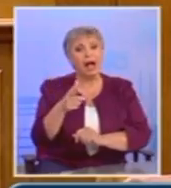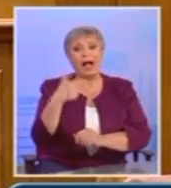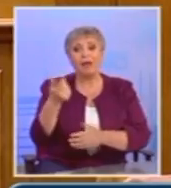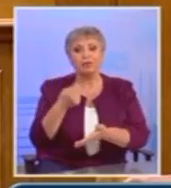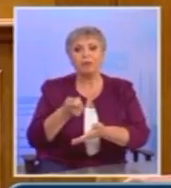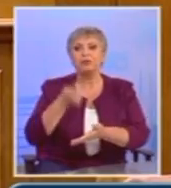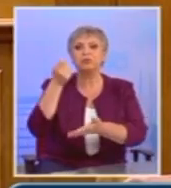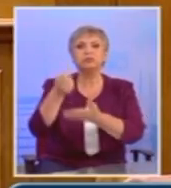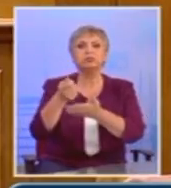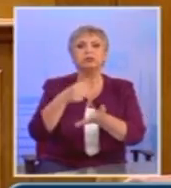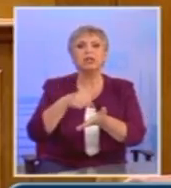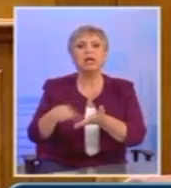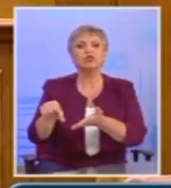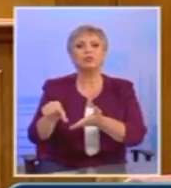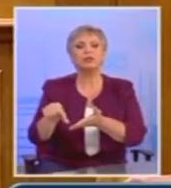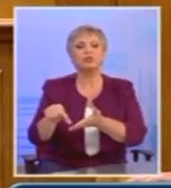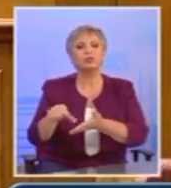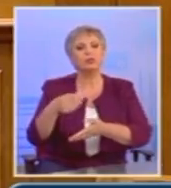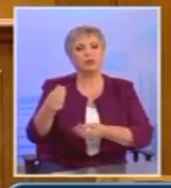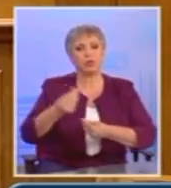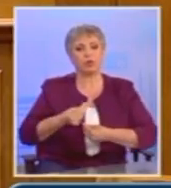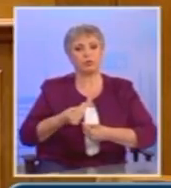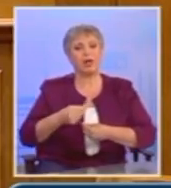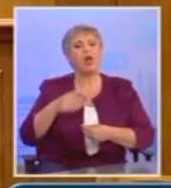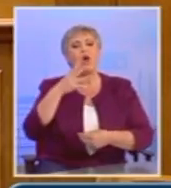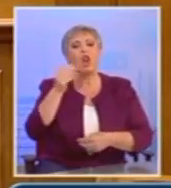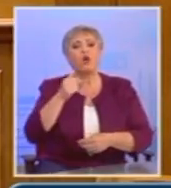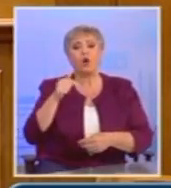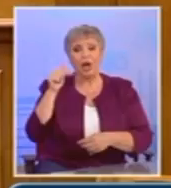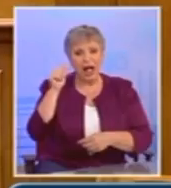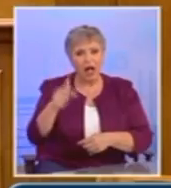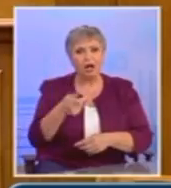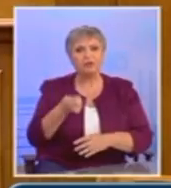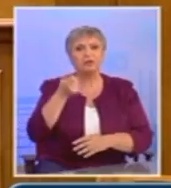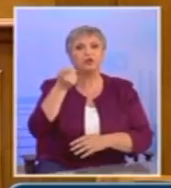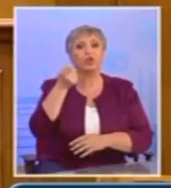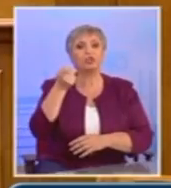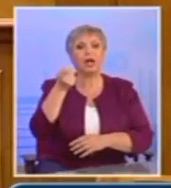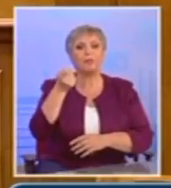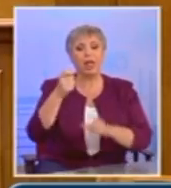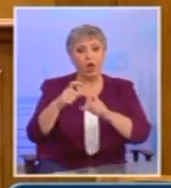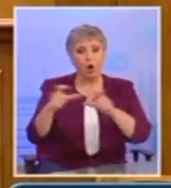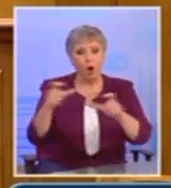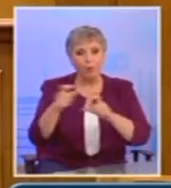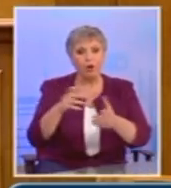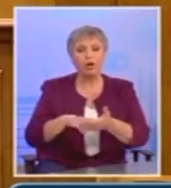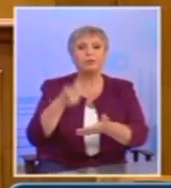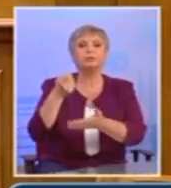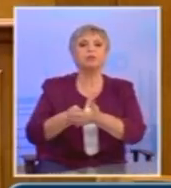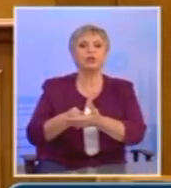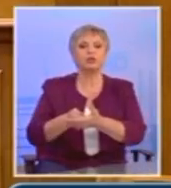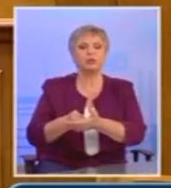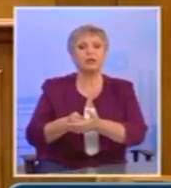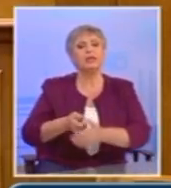Αυτή η μετατροπή βραχυπρόθεσμου χρέους σε μακροπρόθεσμο και μάλιστα με χαμηλότερα επιτόκια, διότι ως